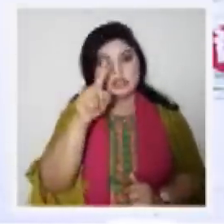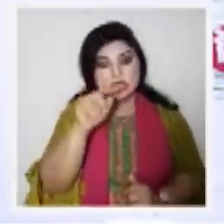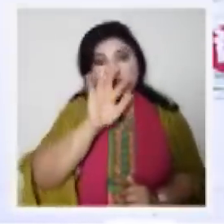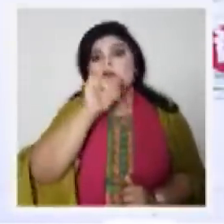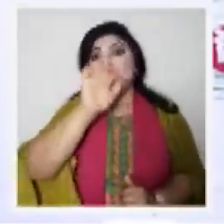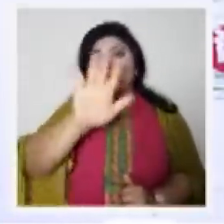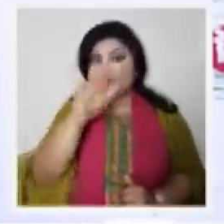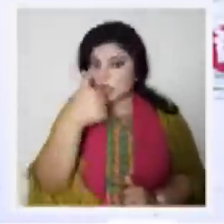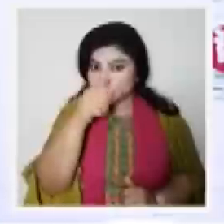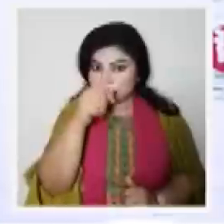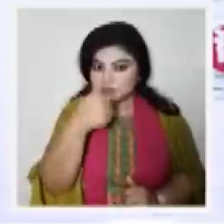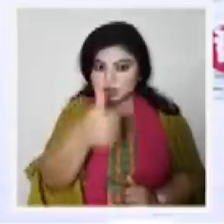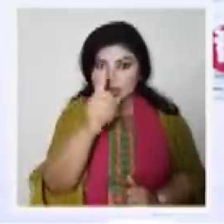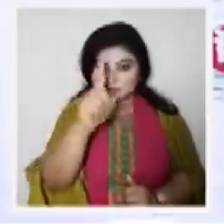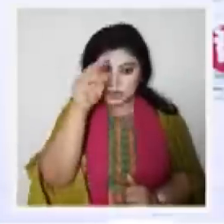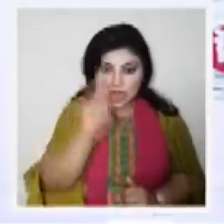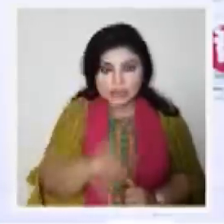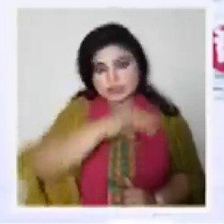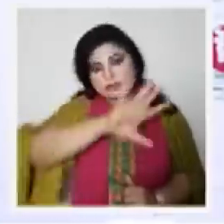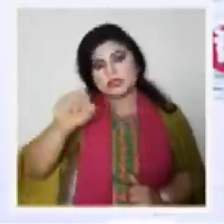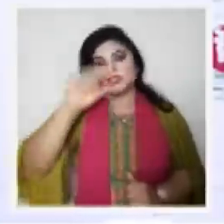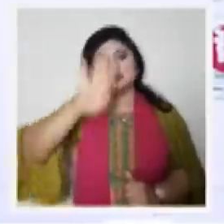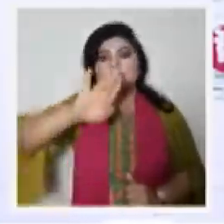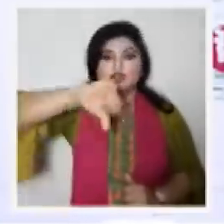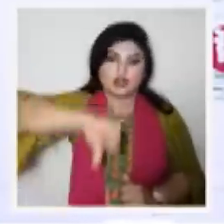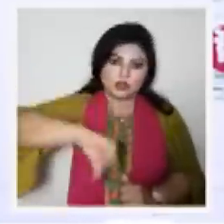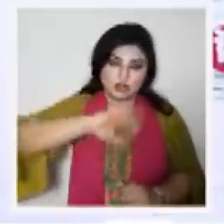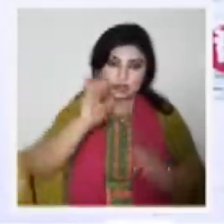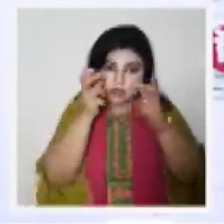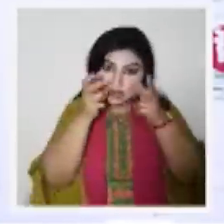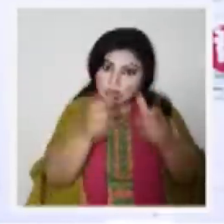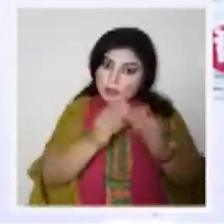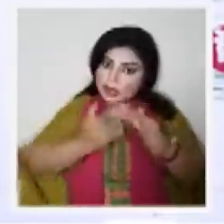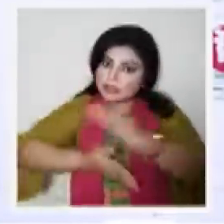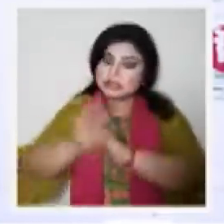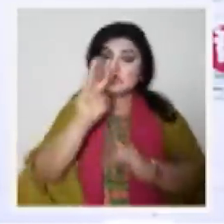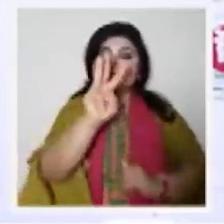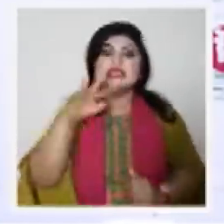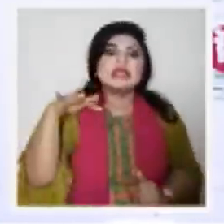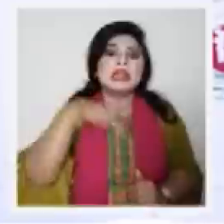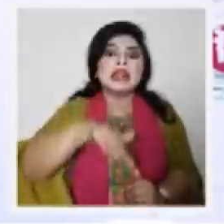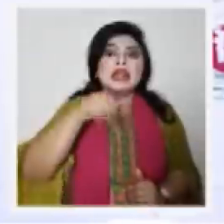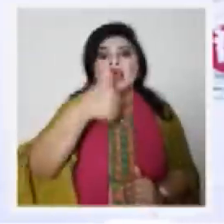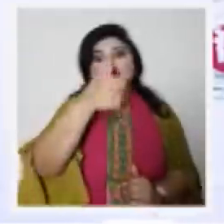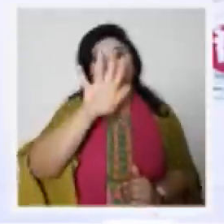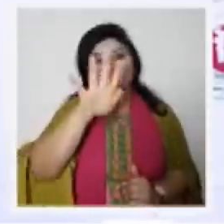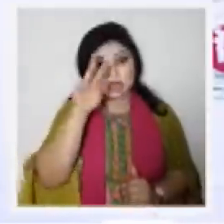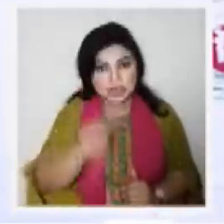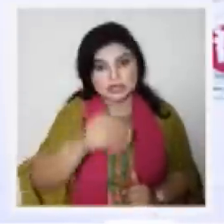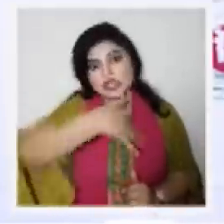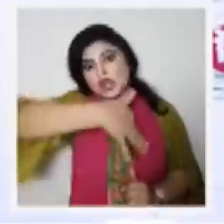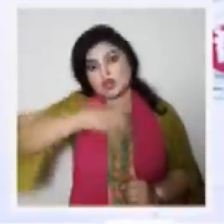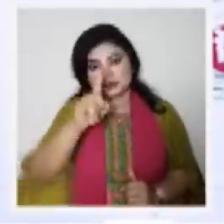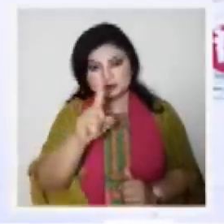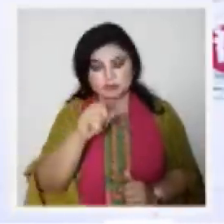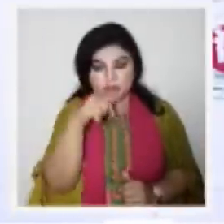কোয়ারেন্টাইন 423,461 জন। 24 ঘন্টায় কোয়ারেন্টাইন থেকে ছাড় পেয়েছেন 1,789 জন। এ